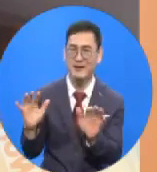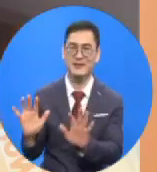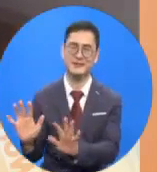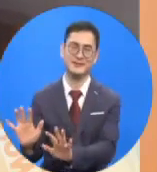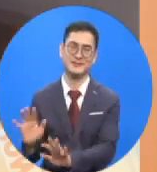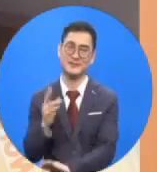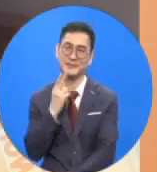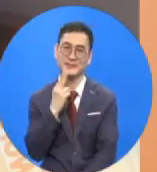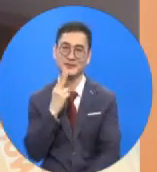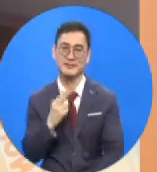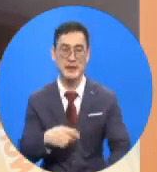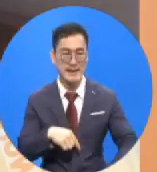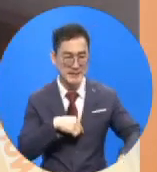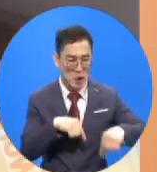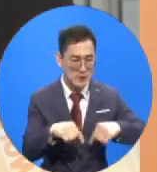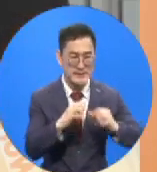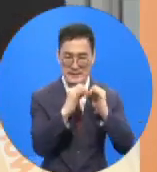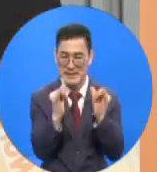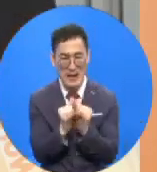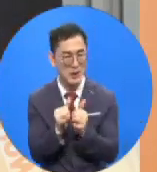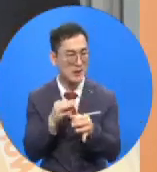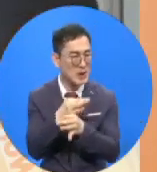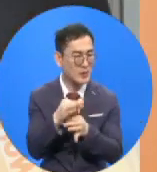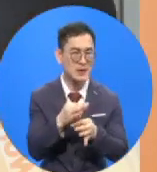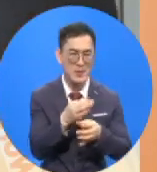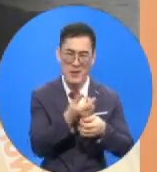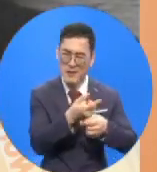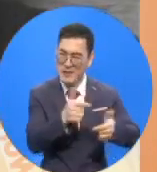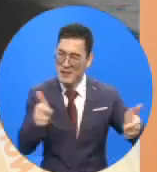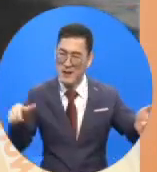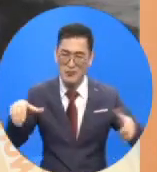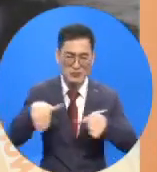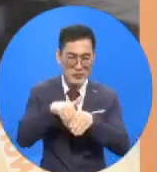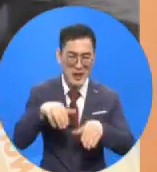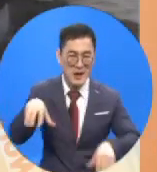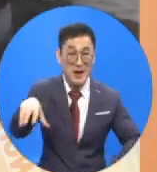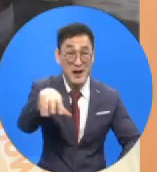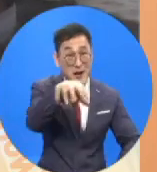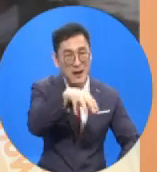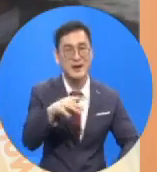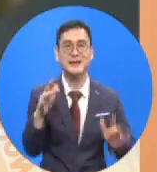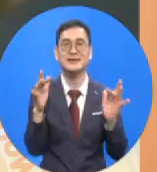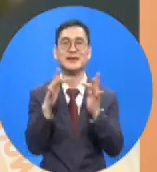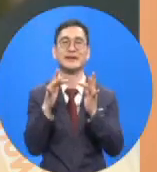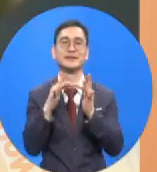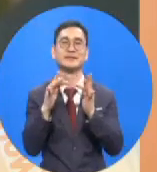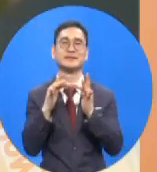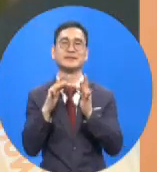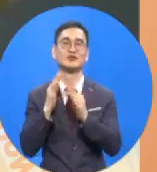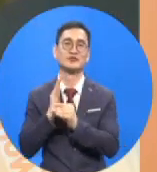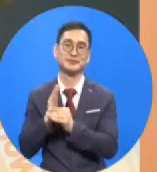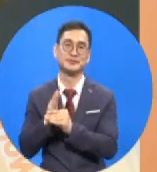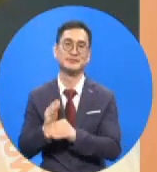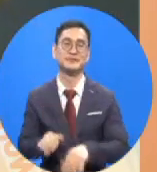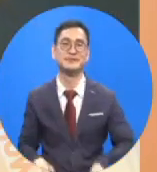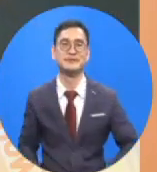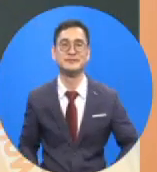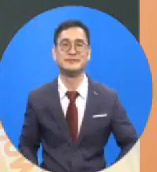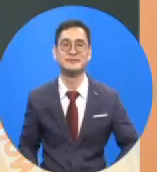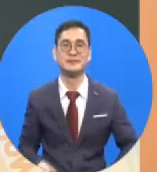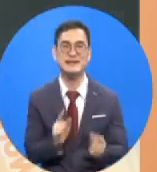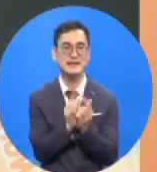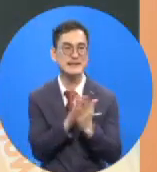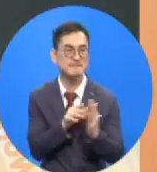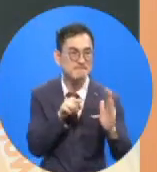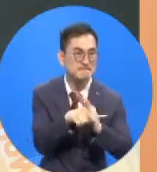뿐만 아니라 모든 일상들이 지금이 그러다보면 에 언 택트 1 그런 사회를 많이 바뀌고 있는 것입니다 그만큼 마음의